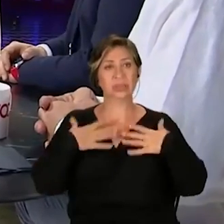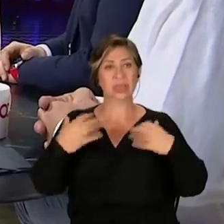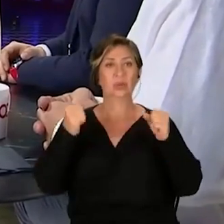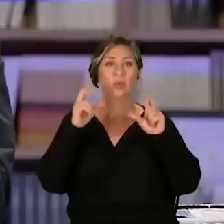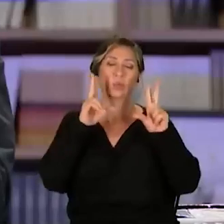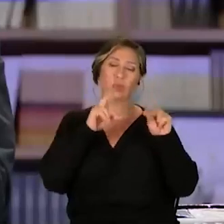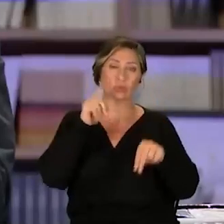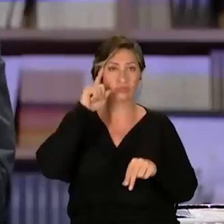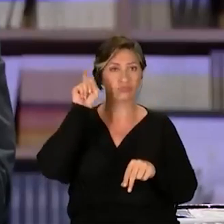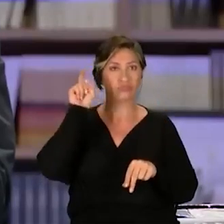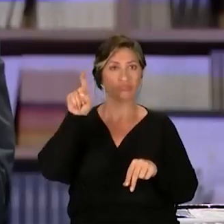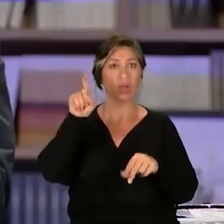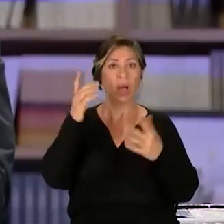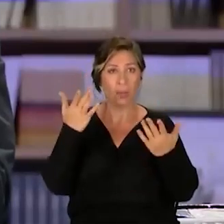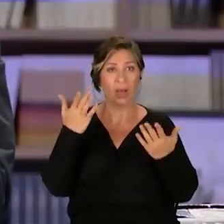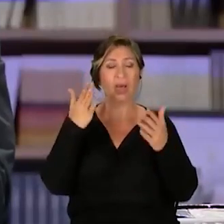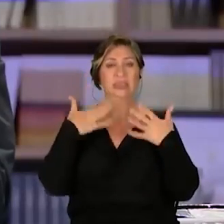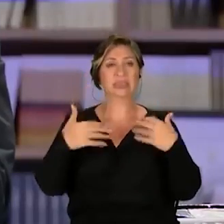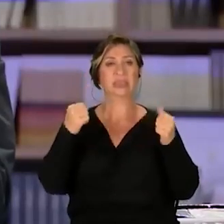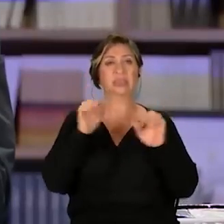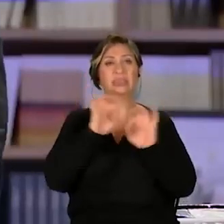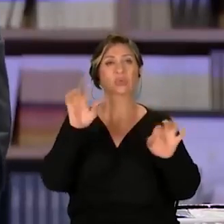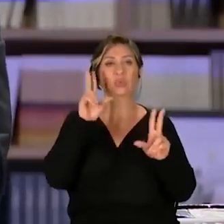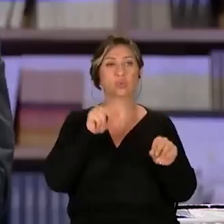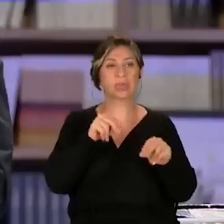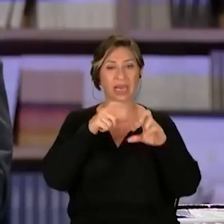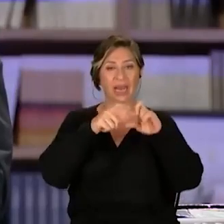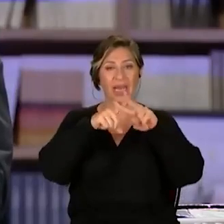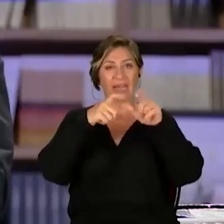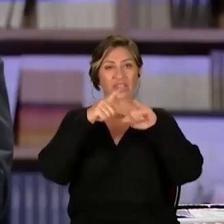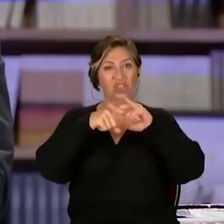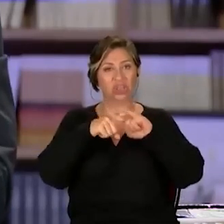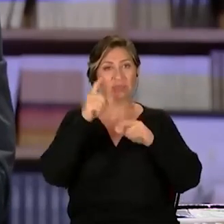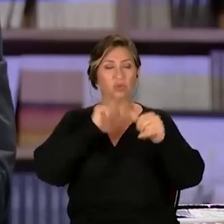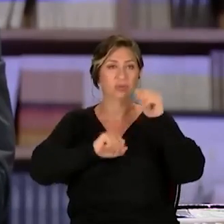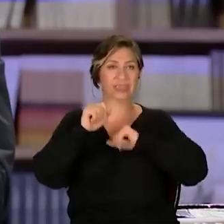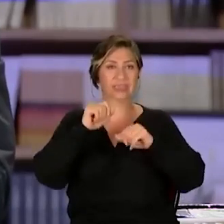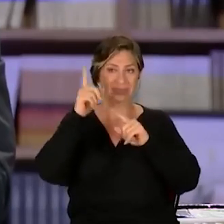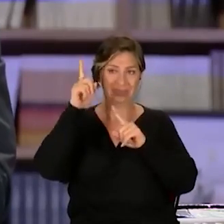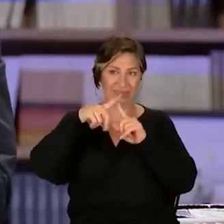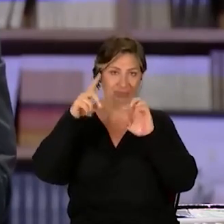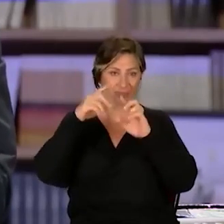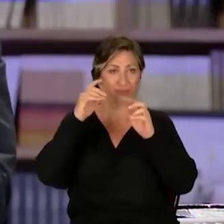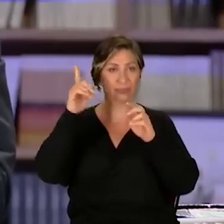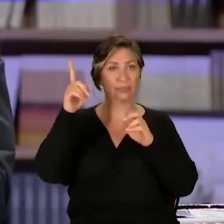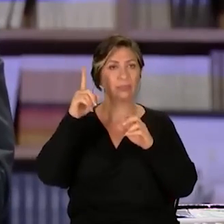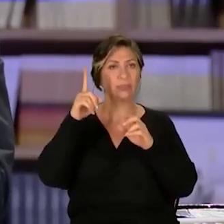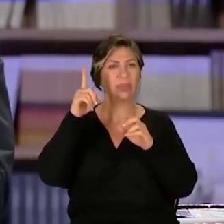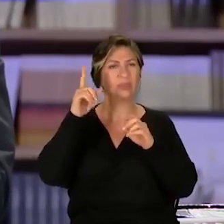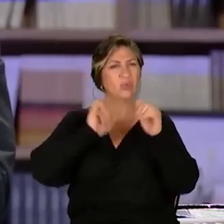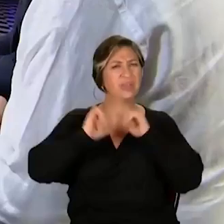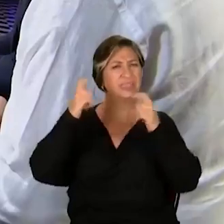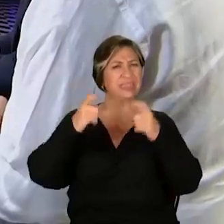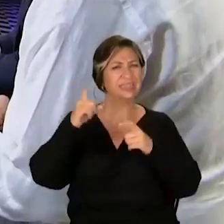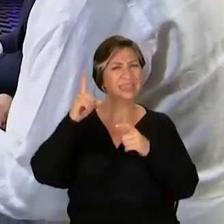uykuya takıntılı hale gelerek aslında sağlıksız uyumak. Bu kavram Rush, doğru mu söylüyorum? Bilmiyorum. Üniversitesi Tıp Fakültesi ve Northwestern